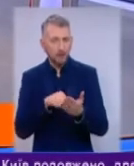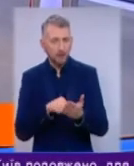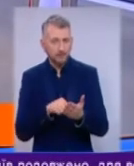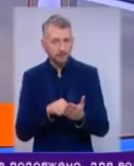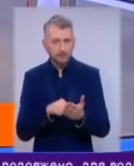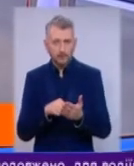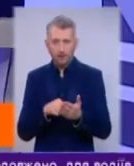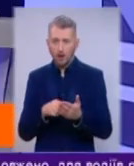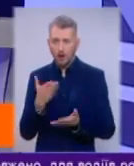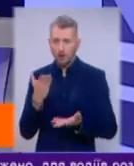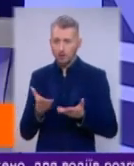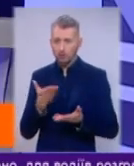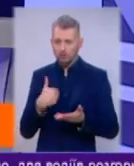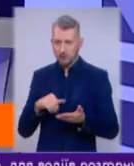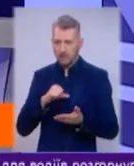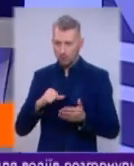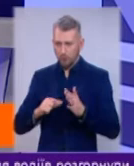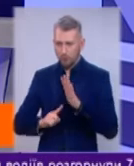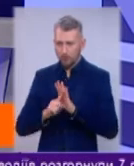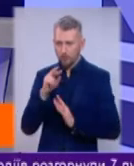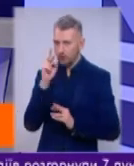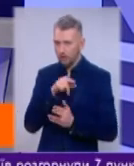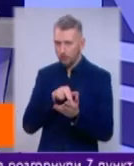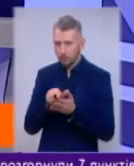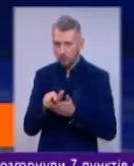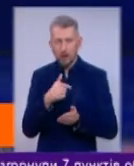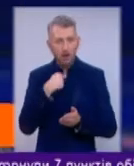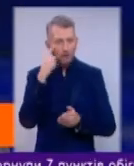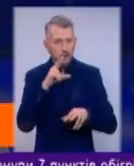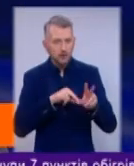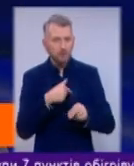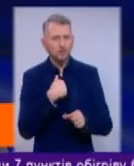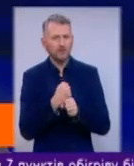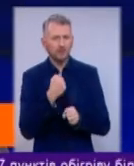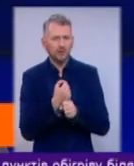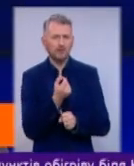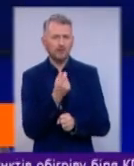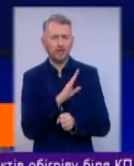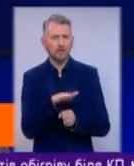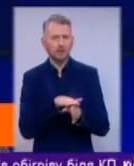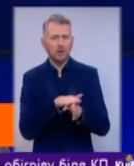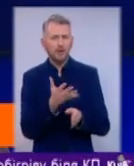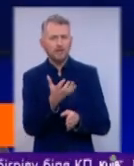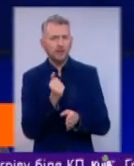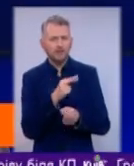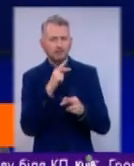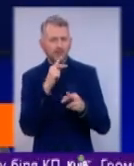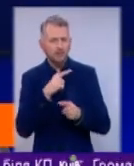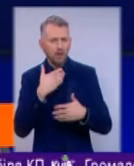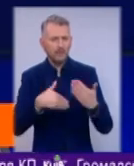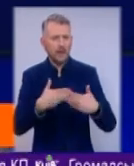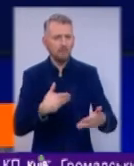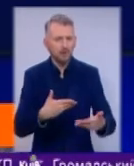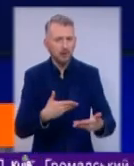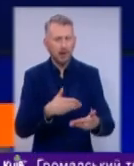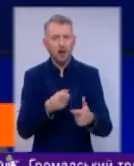на старті не туди ми пішли? Можна сказати. Я вважаю, що вже на старті ми зробили не зовсім, взяли не зовсім той темп, або не